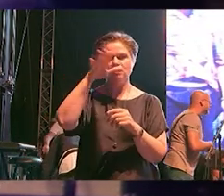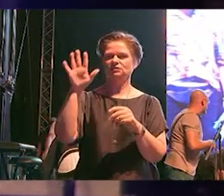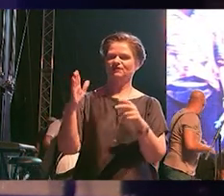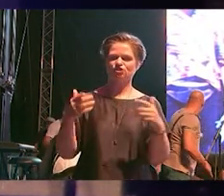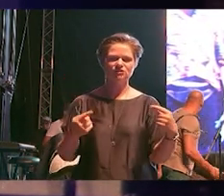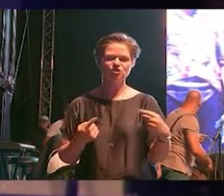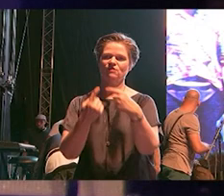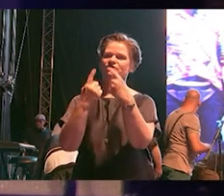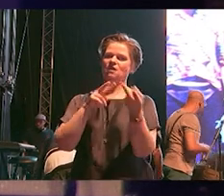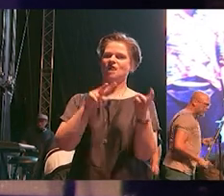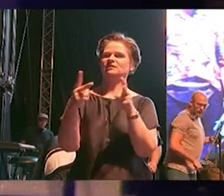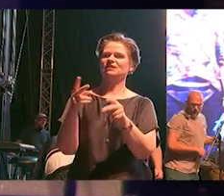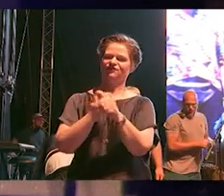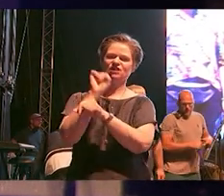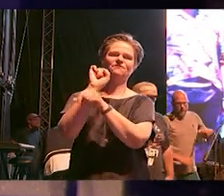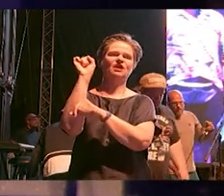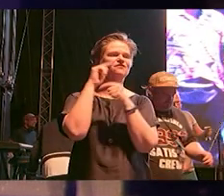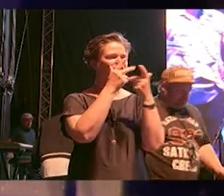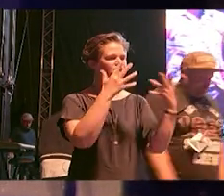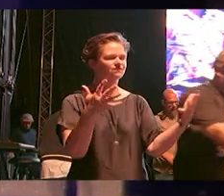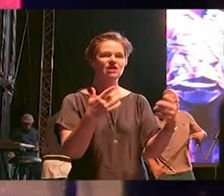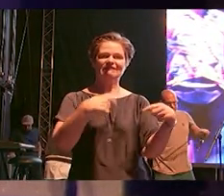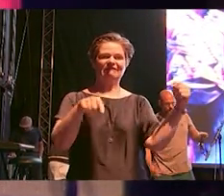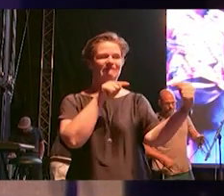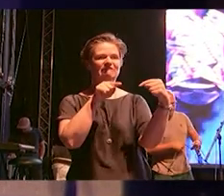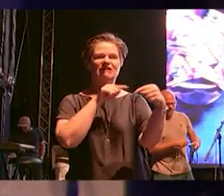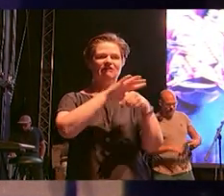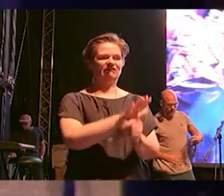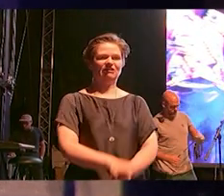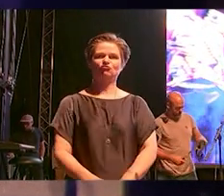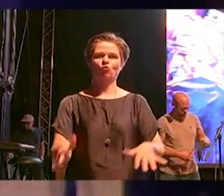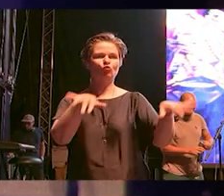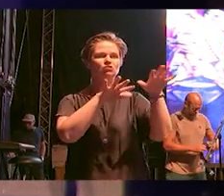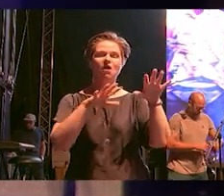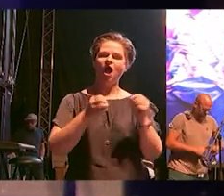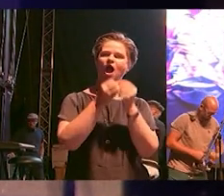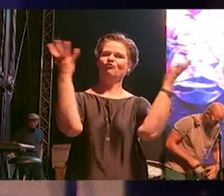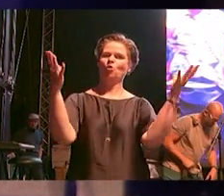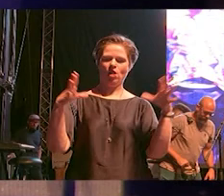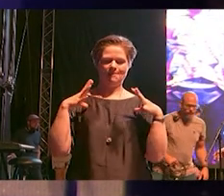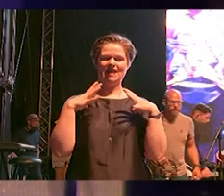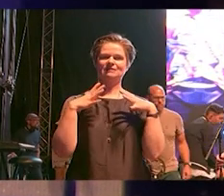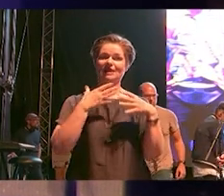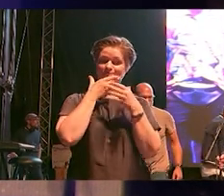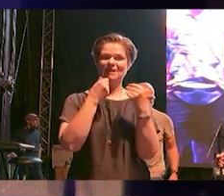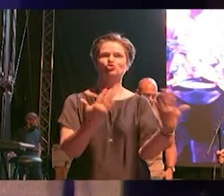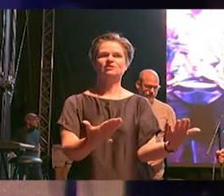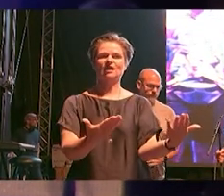gegen Ressentiments, Resignation und Regression entschieden haben und für Aufbruch, Lebendigkeit und Menschlichkeit stehen.